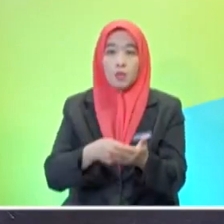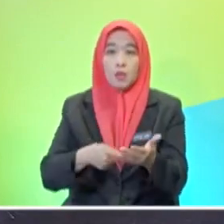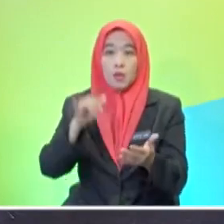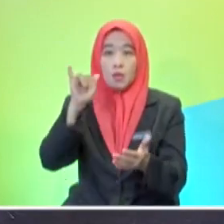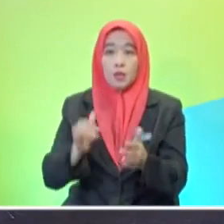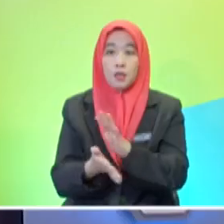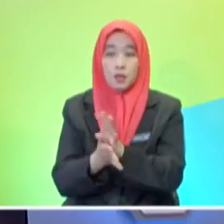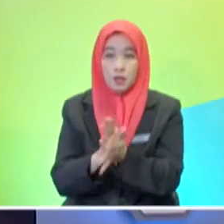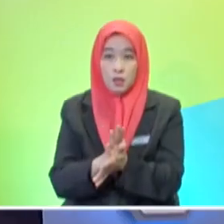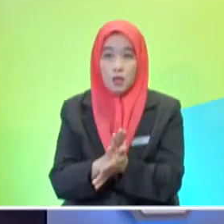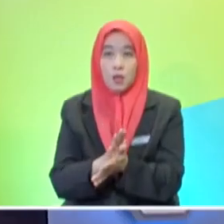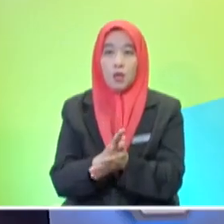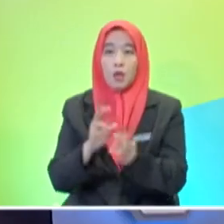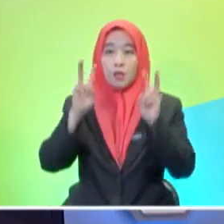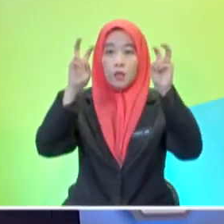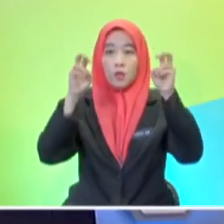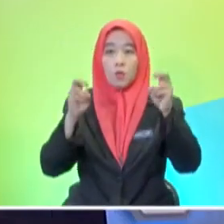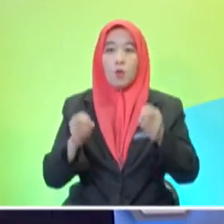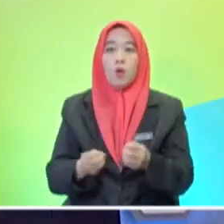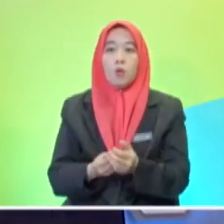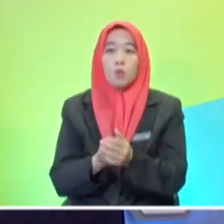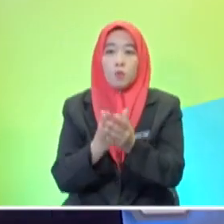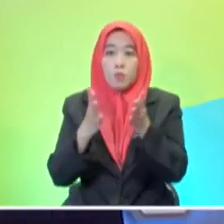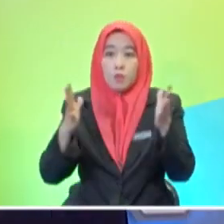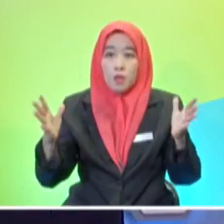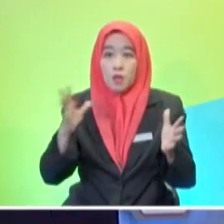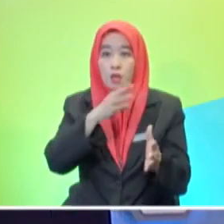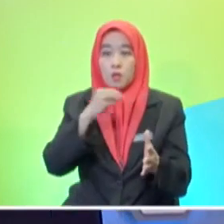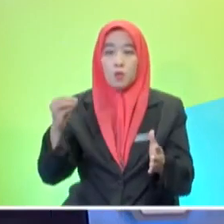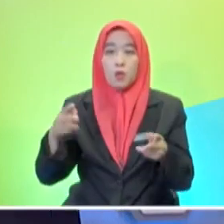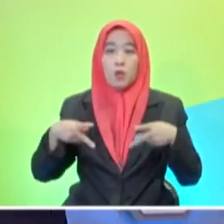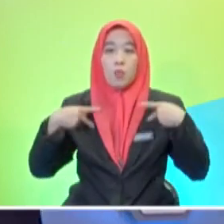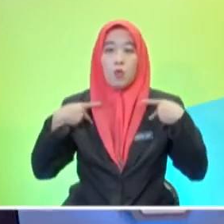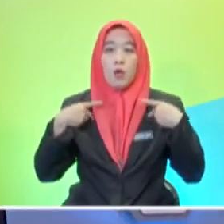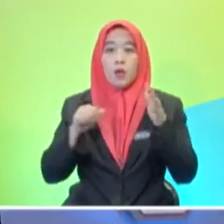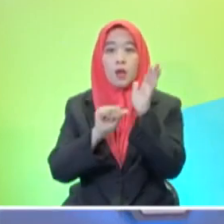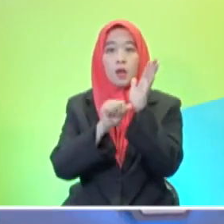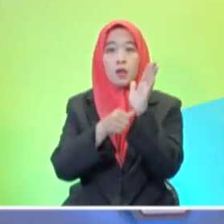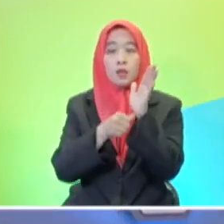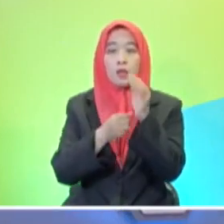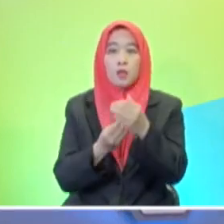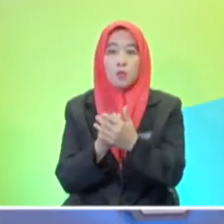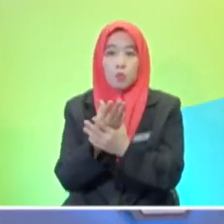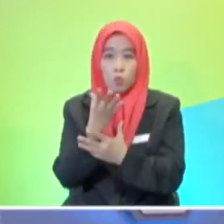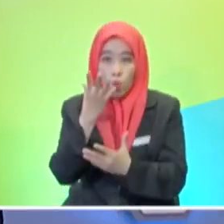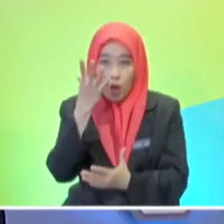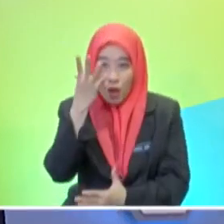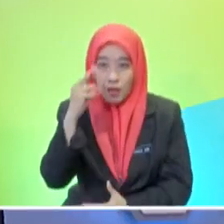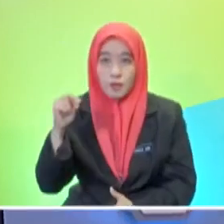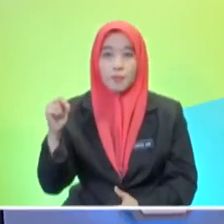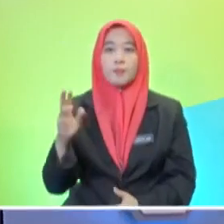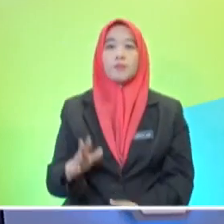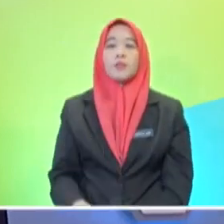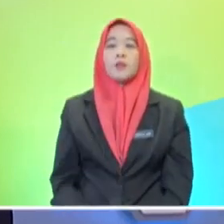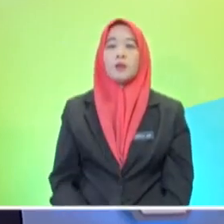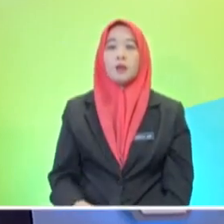iaitu tumbesaran dan keperluan asas tumbuhan, Syafiqah. Jadi kalau nak tahu lebih